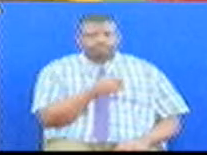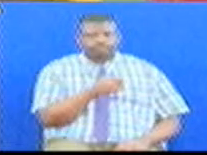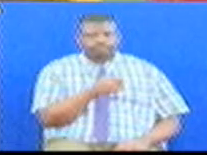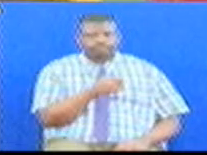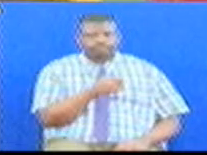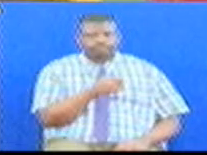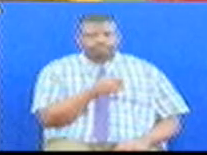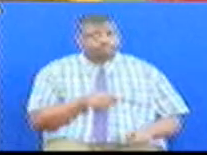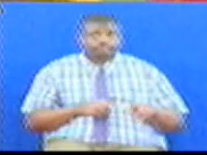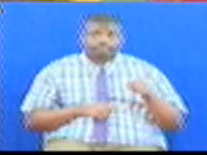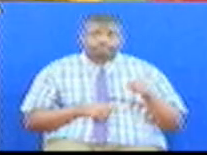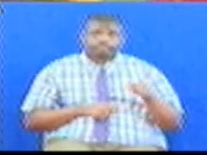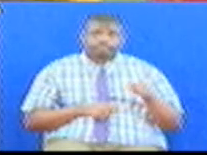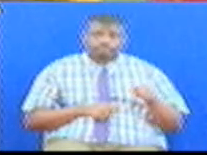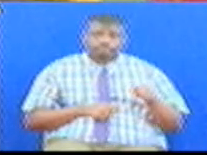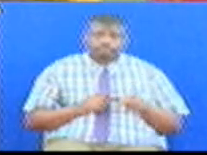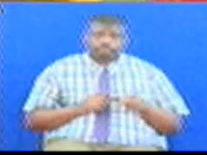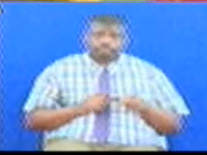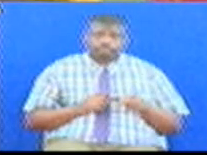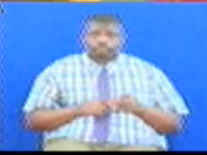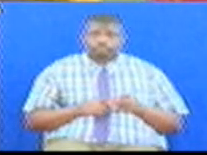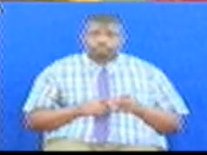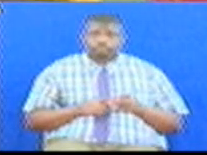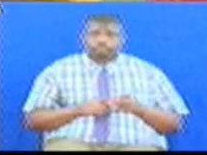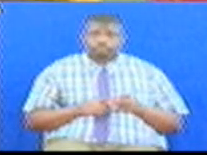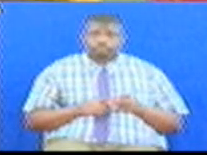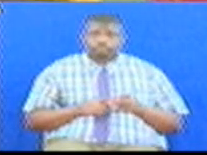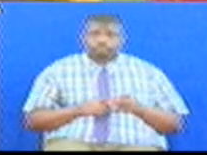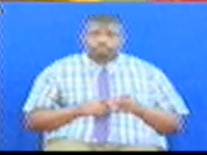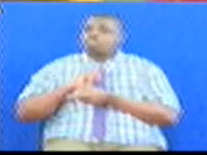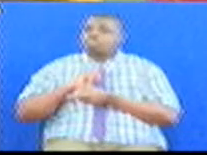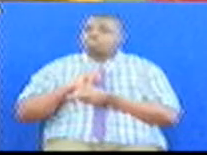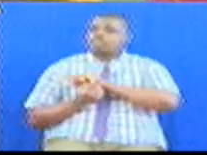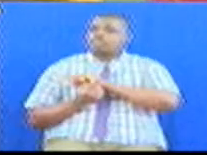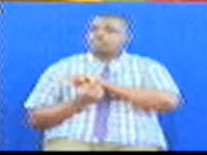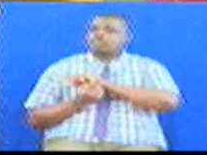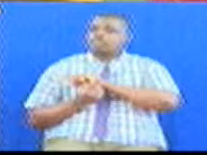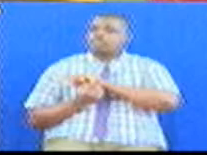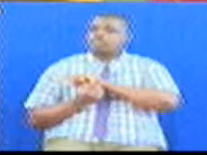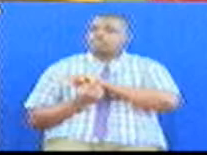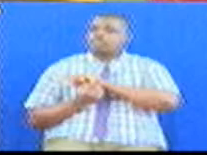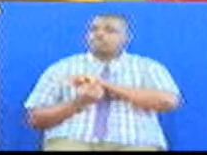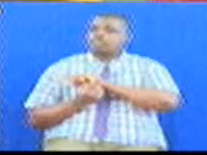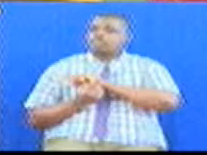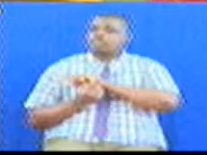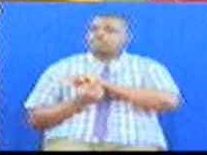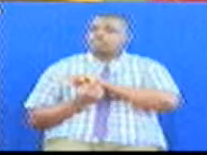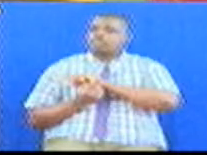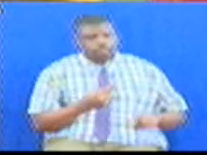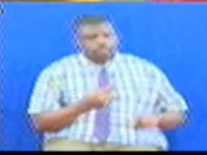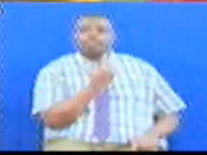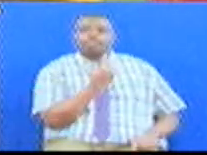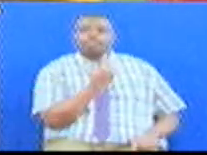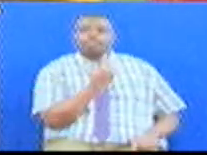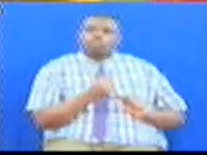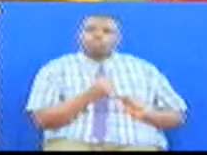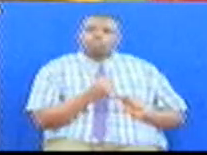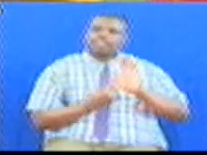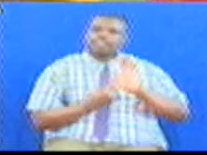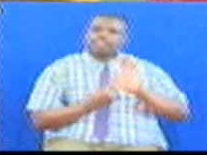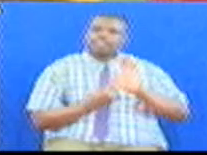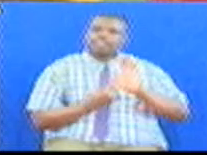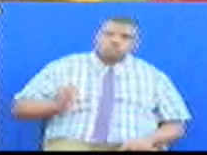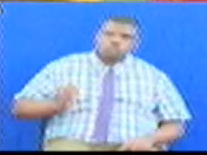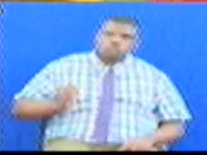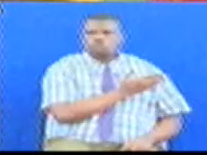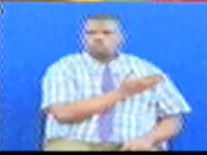serikali kwa kuja na mabadiliko haya ya sheria kipengele cha 116 kwa kuondoa lile